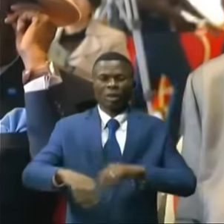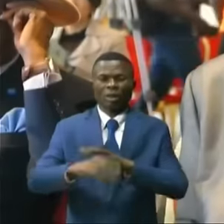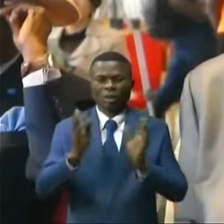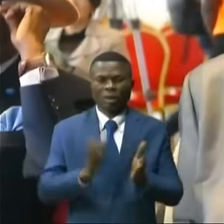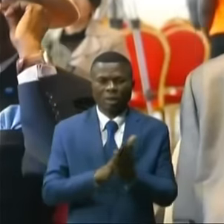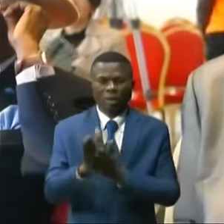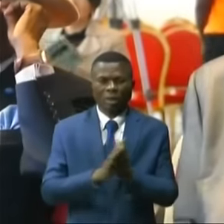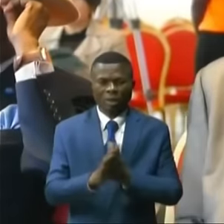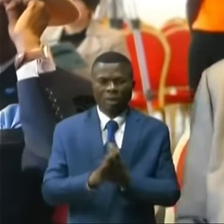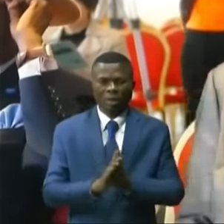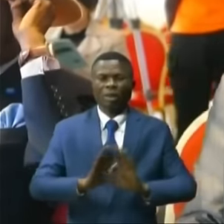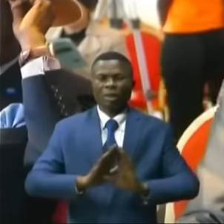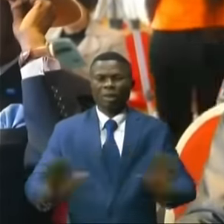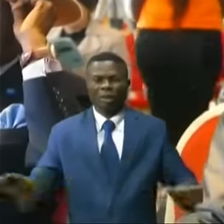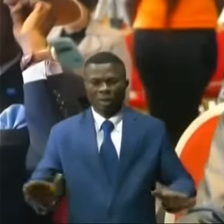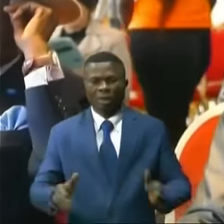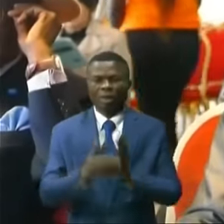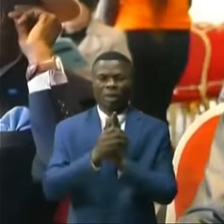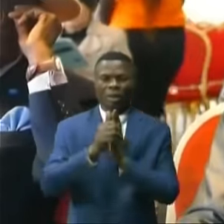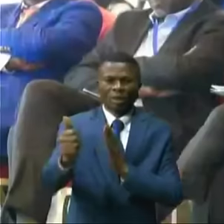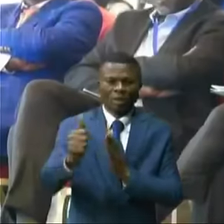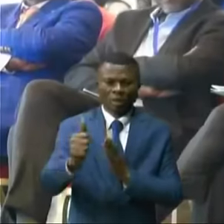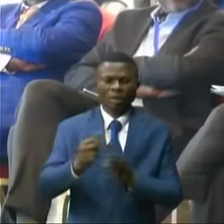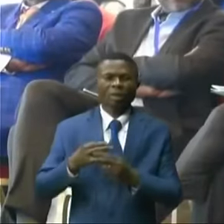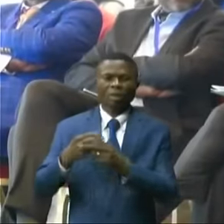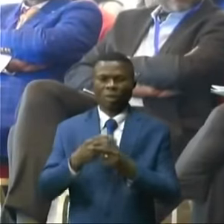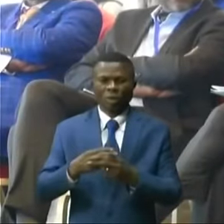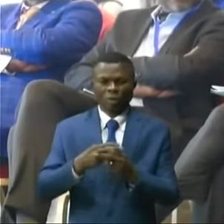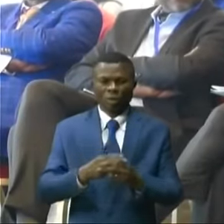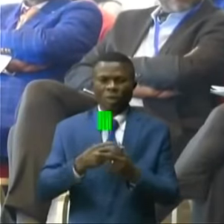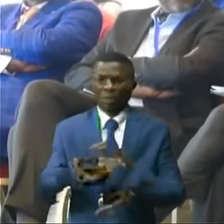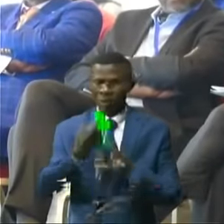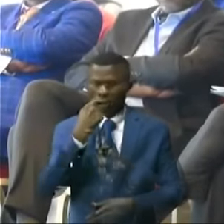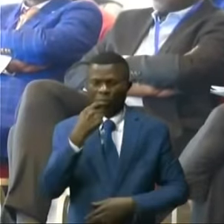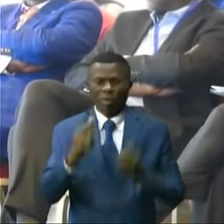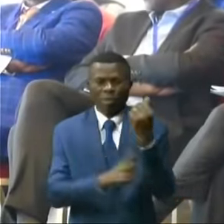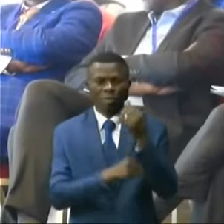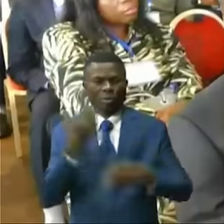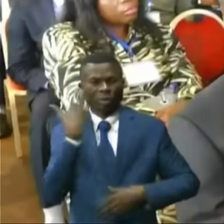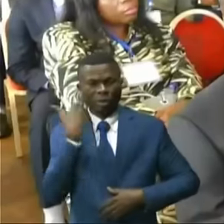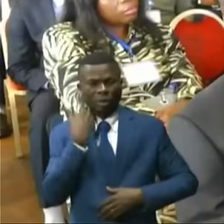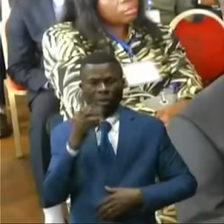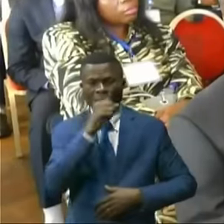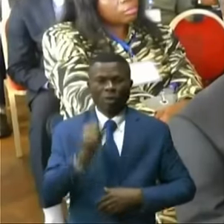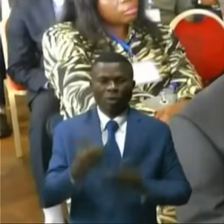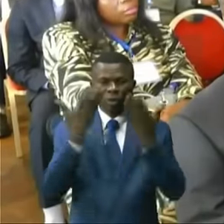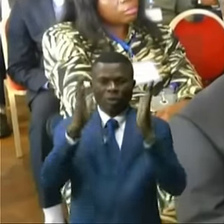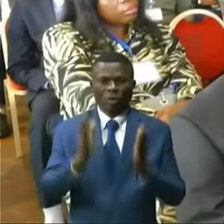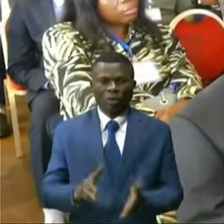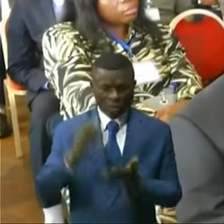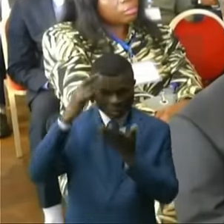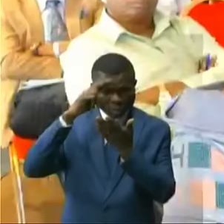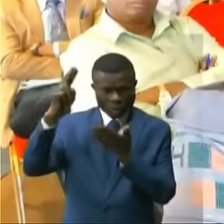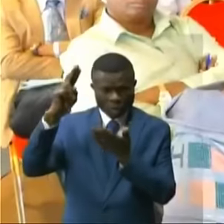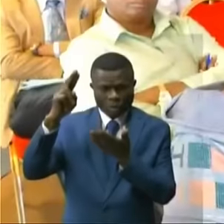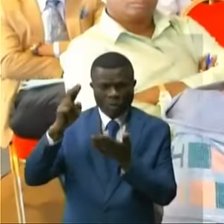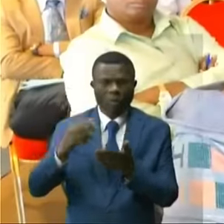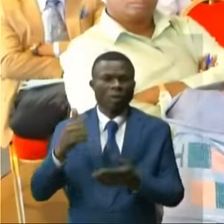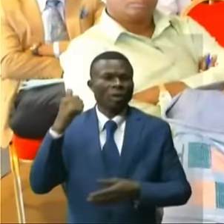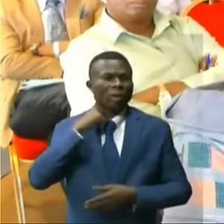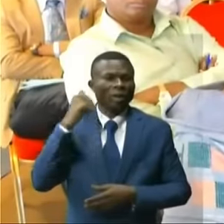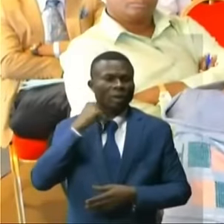compte l'accessibilité la qualité et la sécurités des soins des malades ces anciens étudiants de la Faculté de médecine de